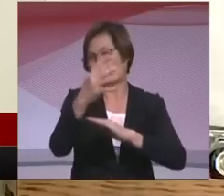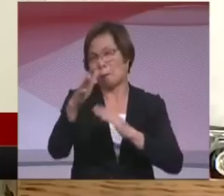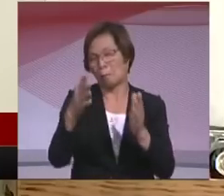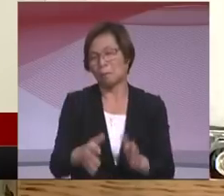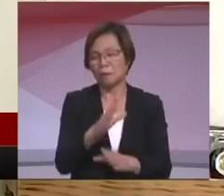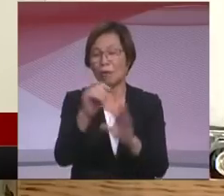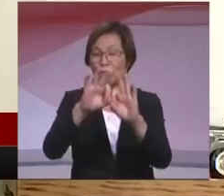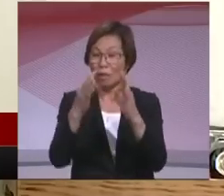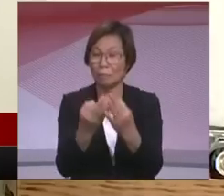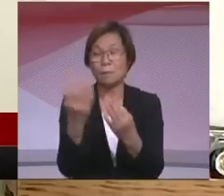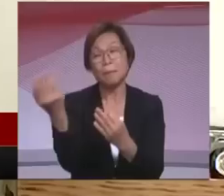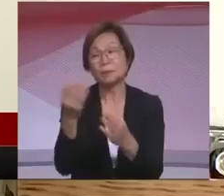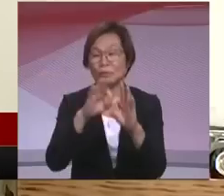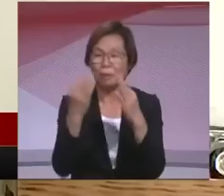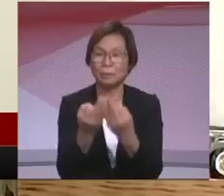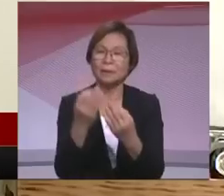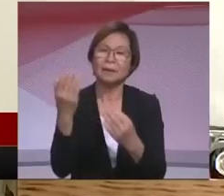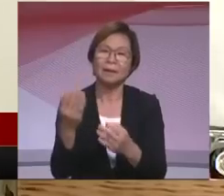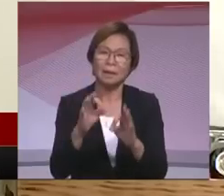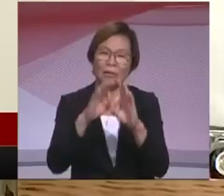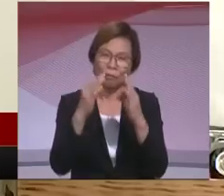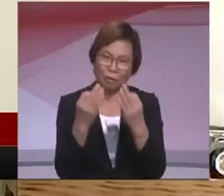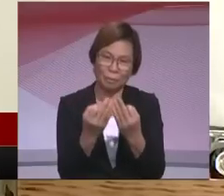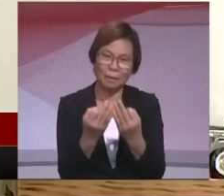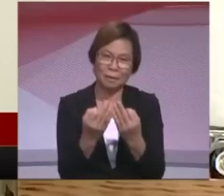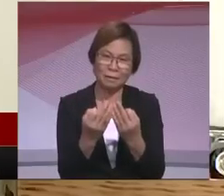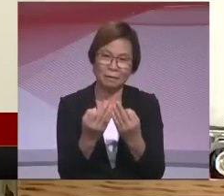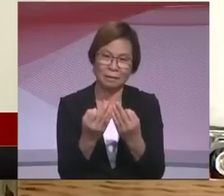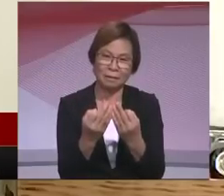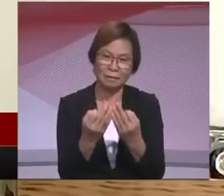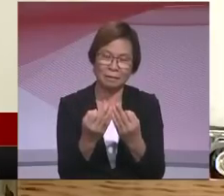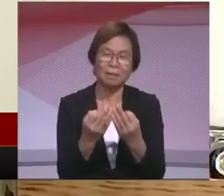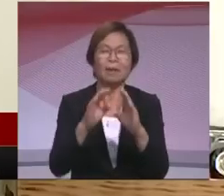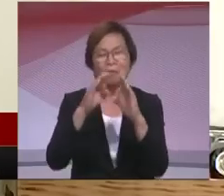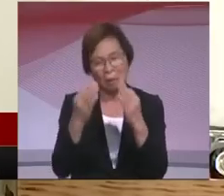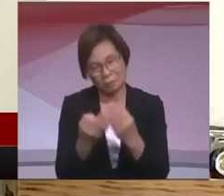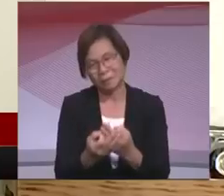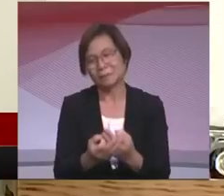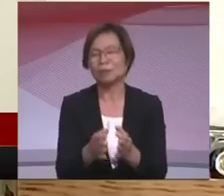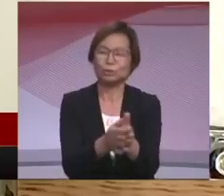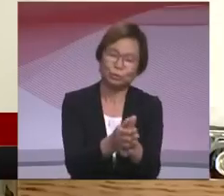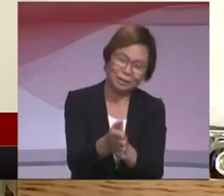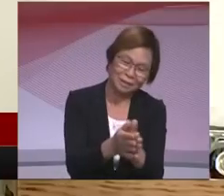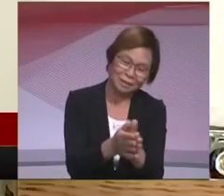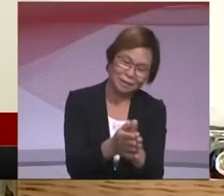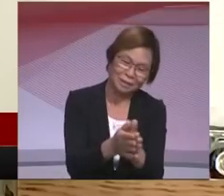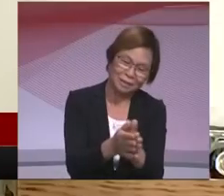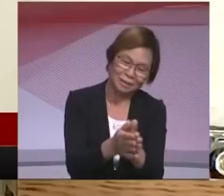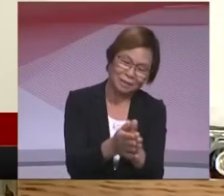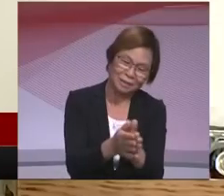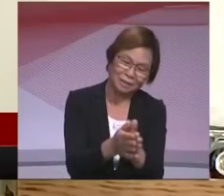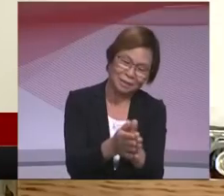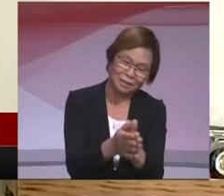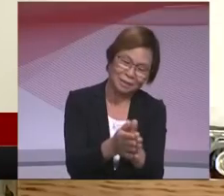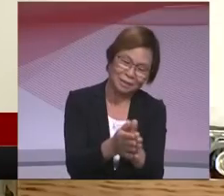Dan ahli keluarga seperti biasa digalakkanlah untuk mengadakan penjarakan sosial, mencuci tangan.